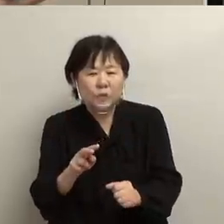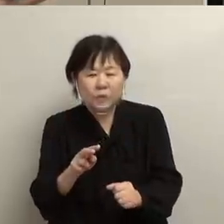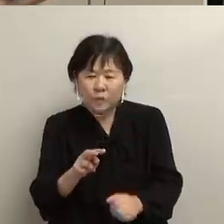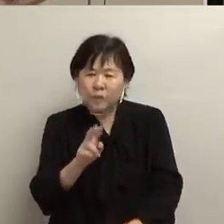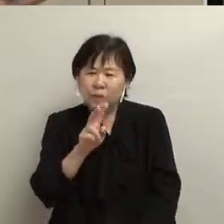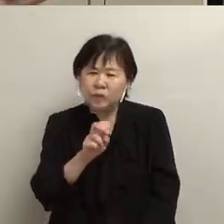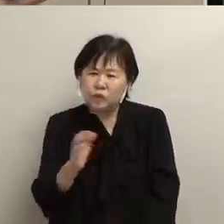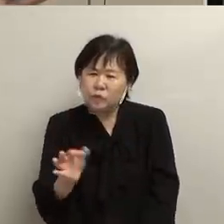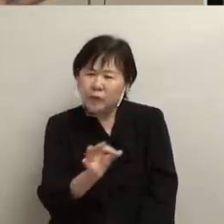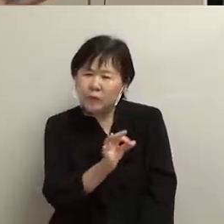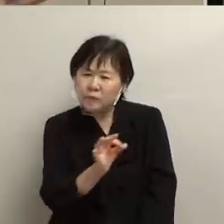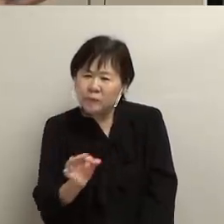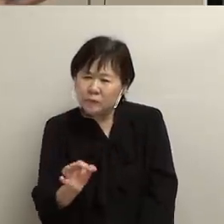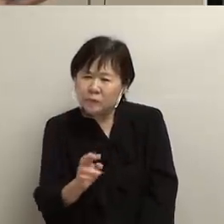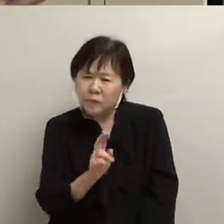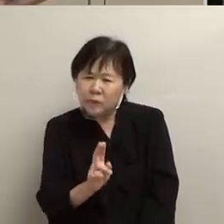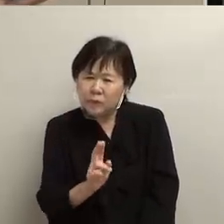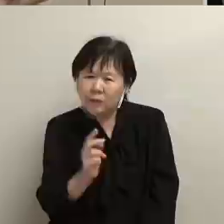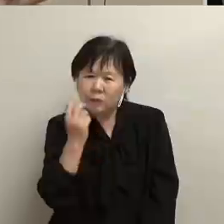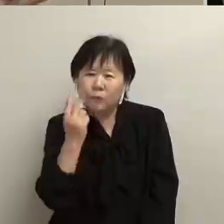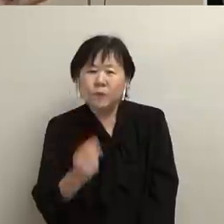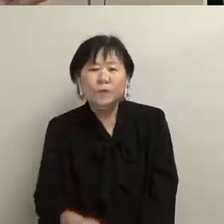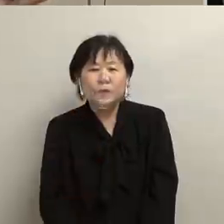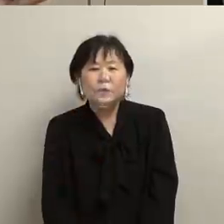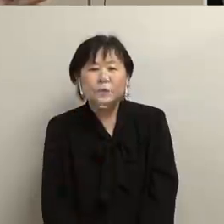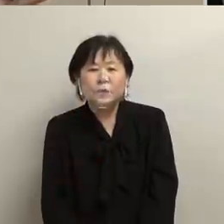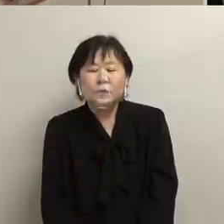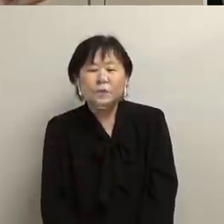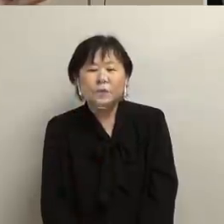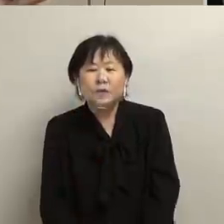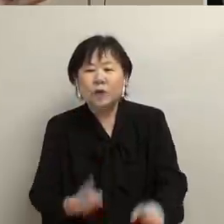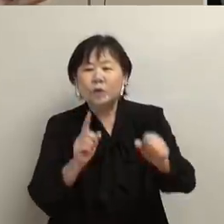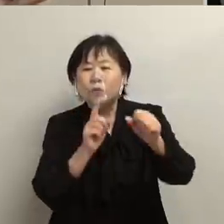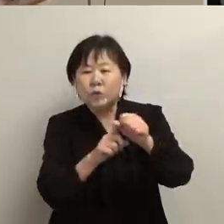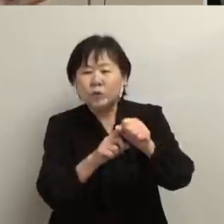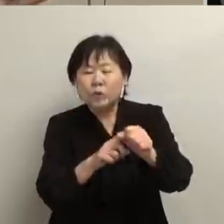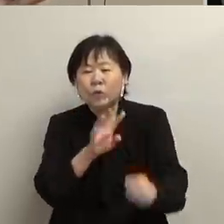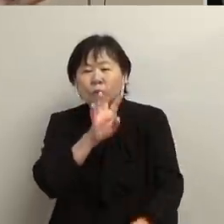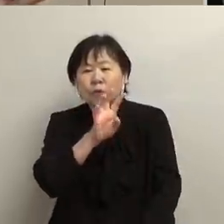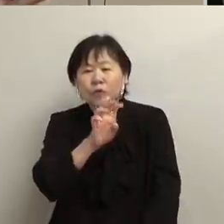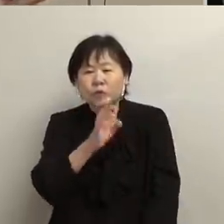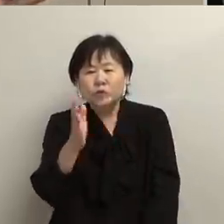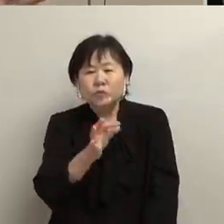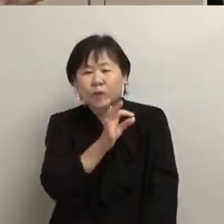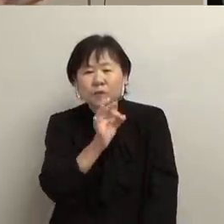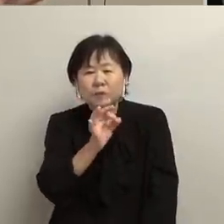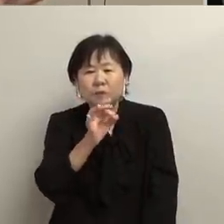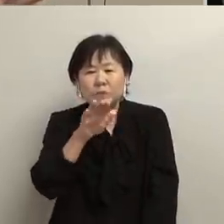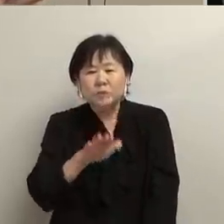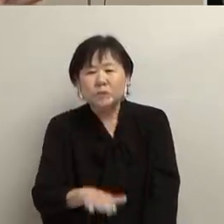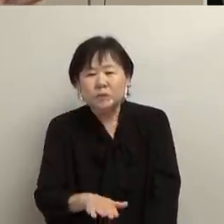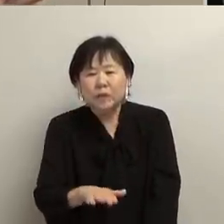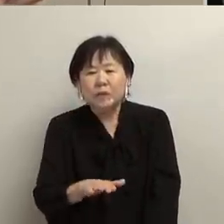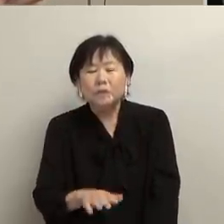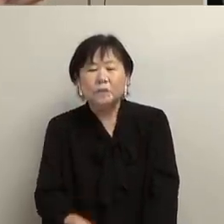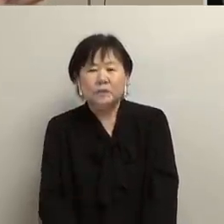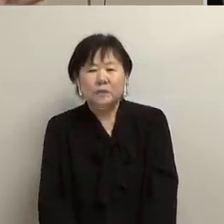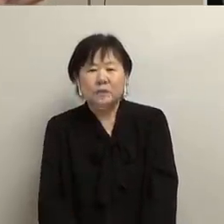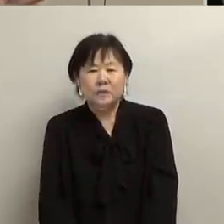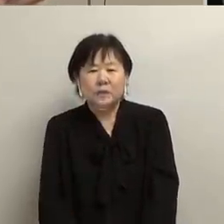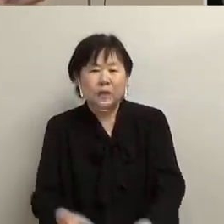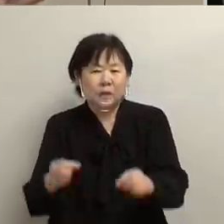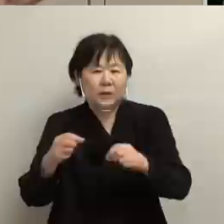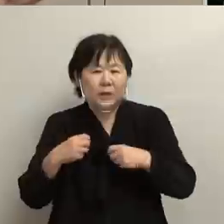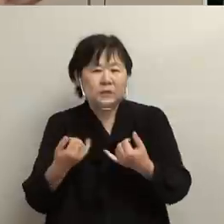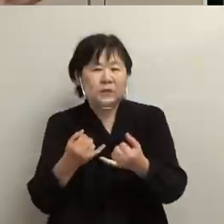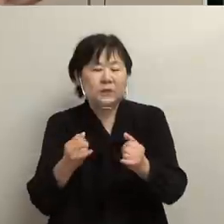になっているのかなというふうに思ってましてその目標の4割には到達してないかと思うんですけどもこちらもその新規感染者